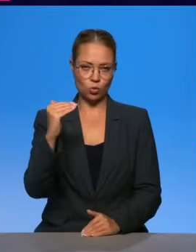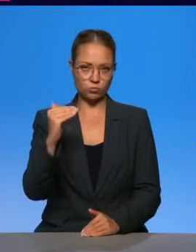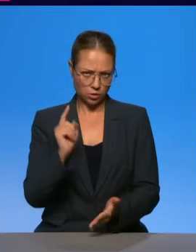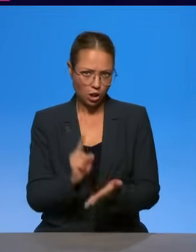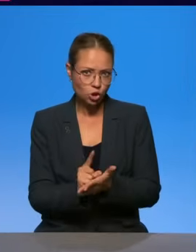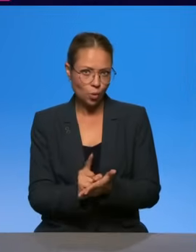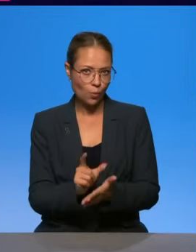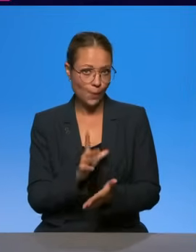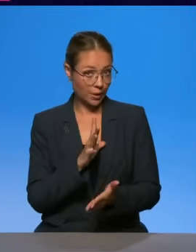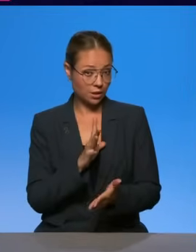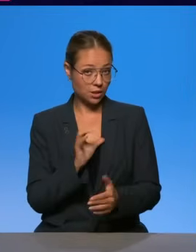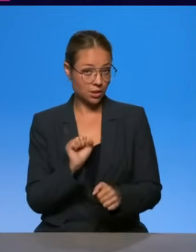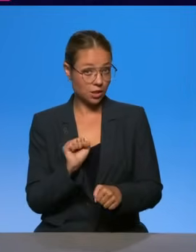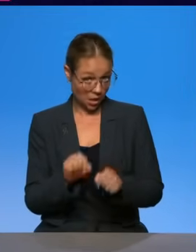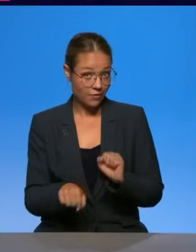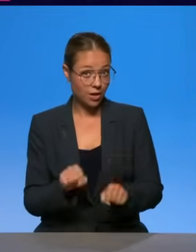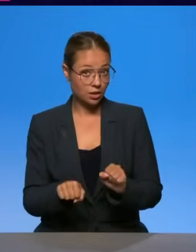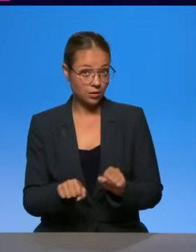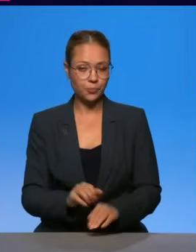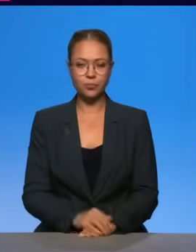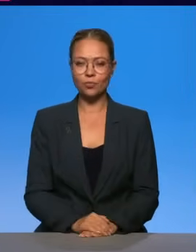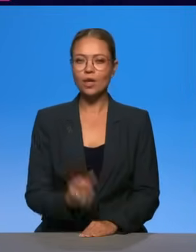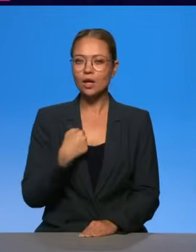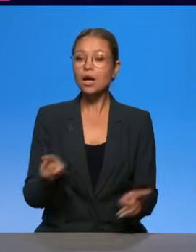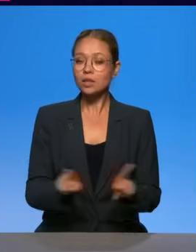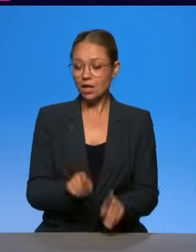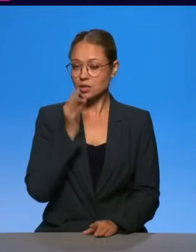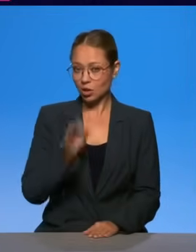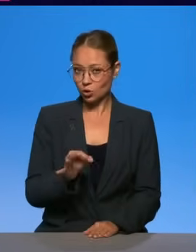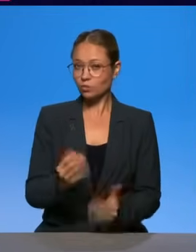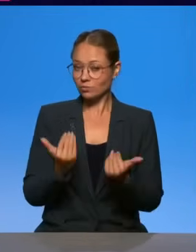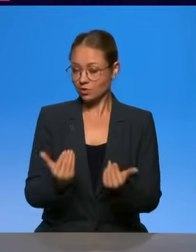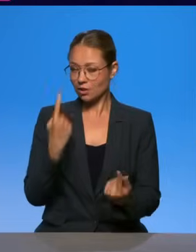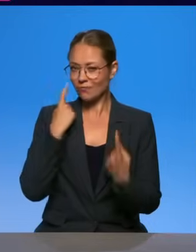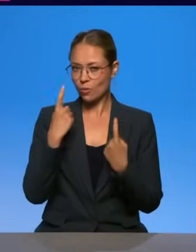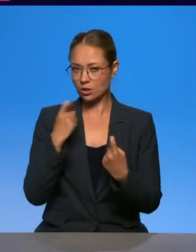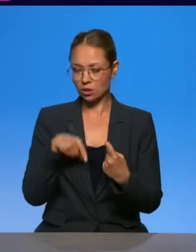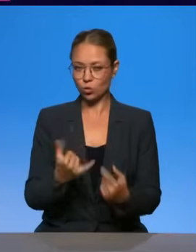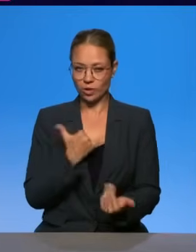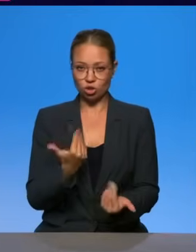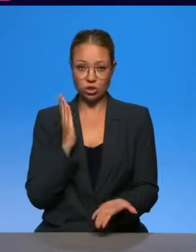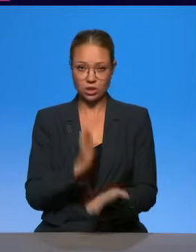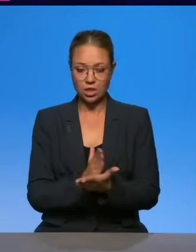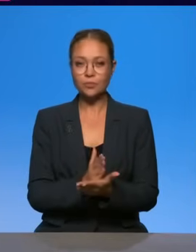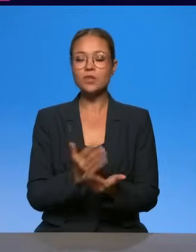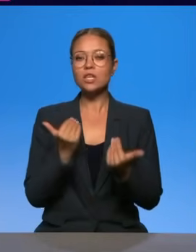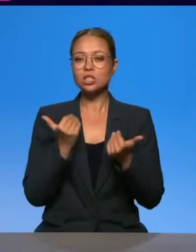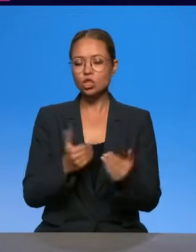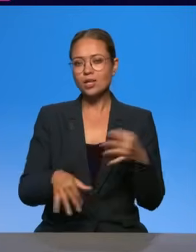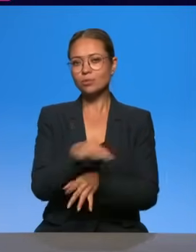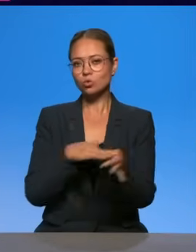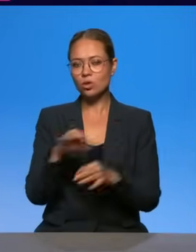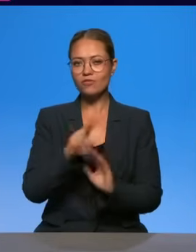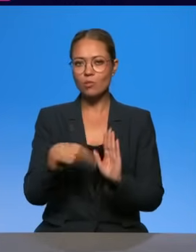наверное. Я скажу вам следующее, что вот информация на сегодняшний день... в работе находится вопрос по